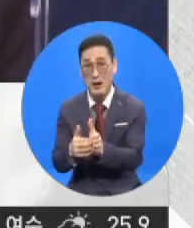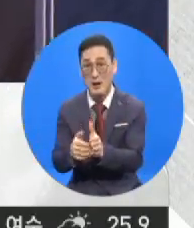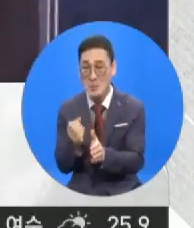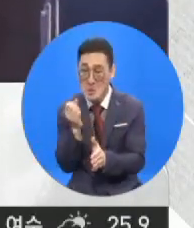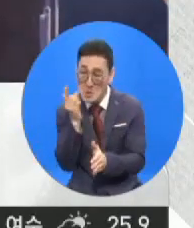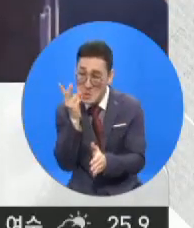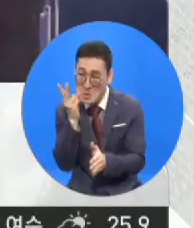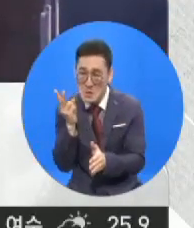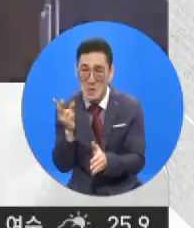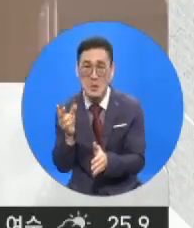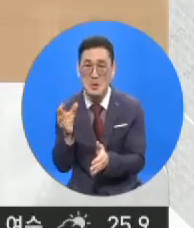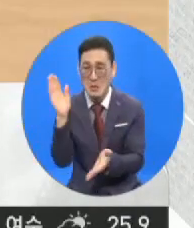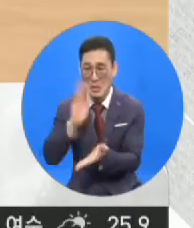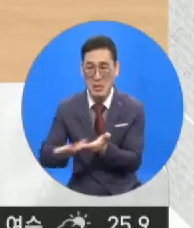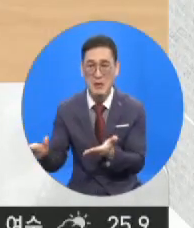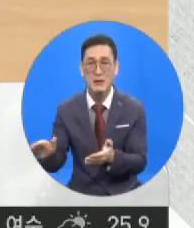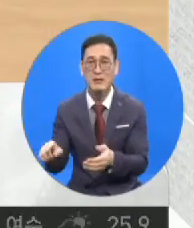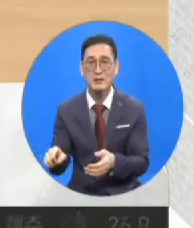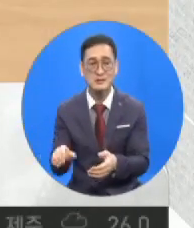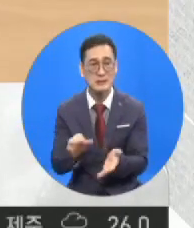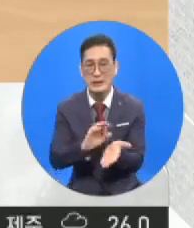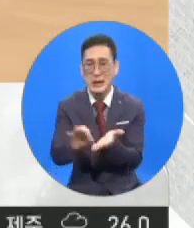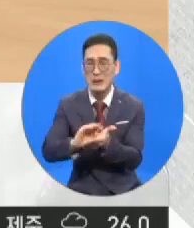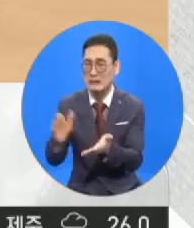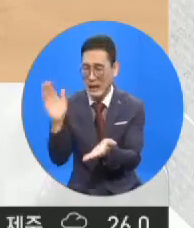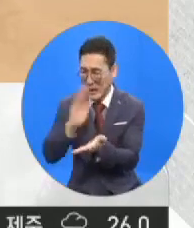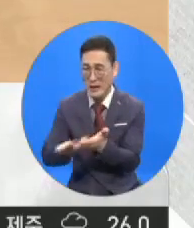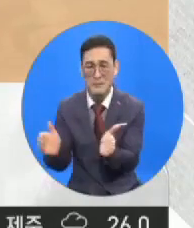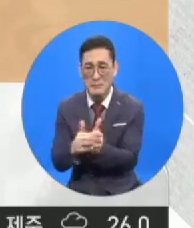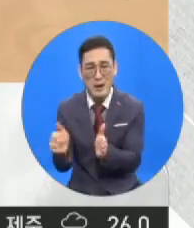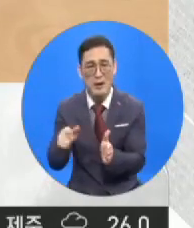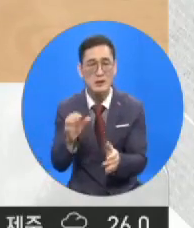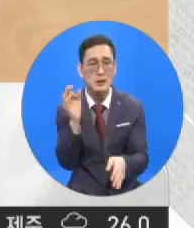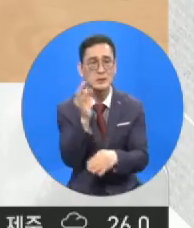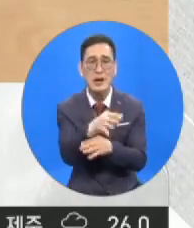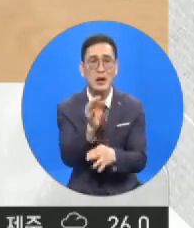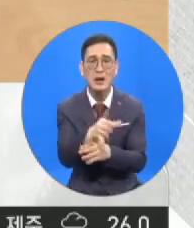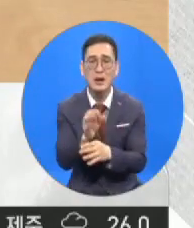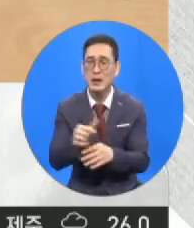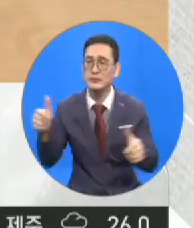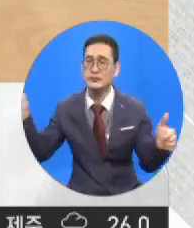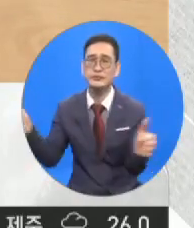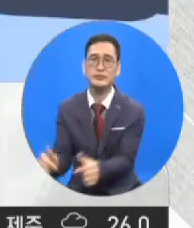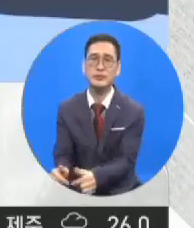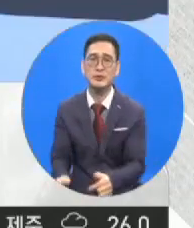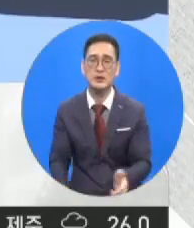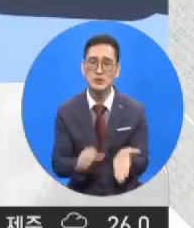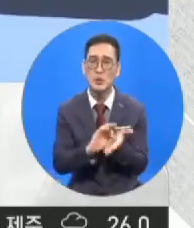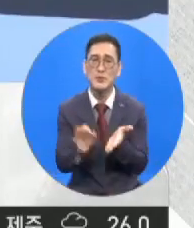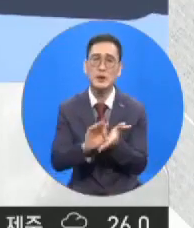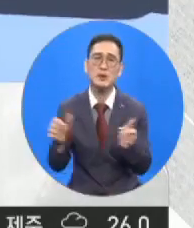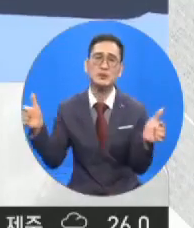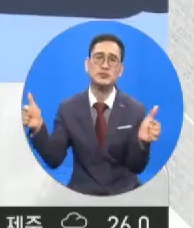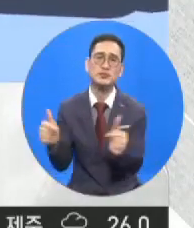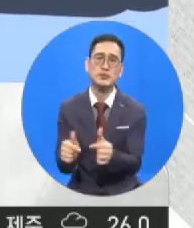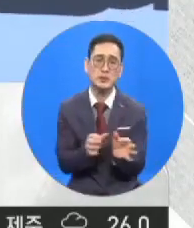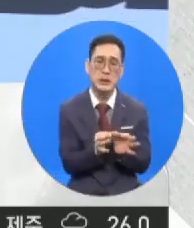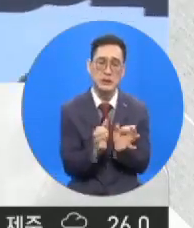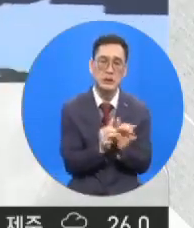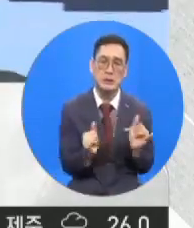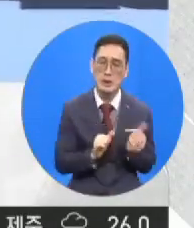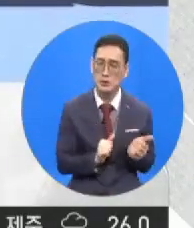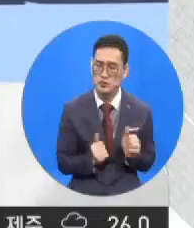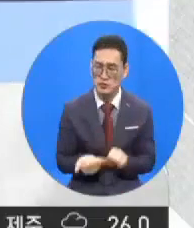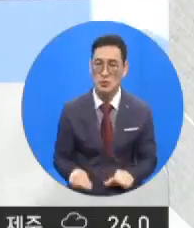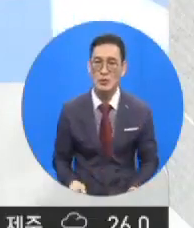식으로든 재정의 역할이 필요한 건 틀림없어 보입니다. 그걸 이제 어떻게 할 것이냐, 이 여권 내에 가장 큰 이제 고민이고 사실 어떻게 보면 이낙연